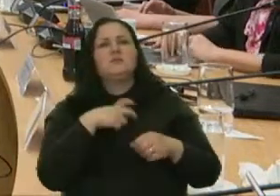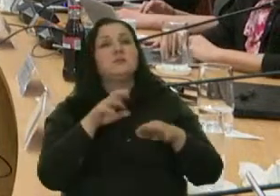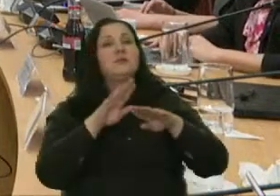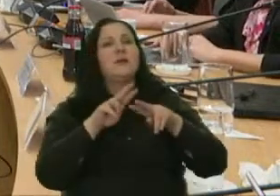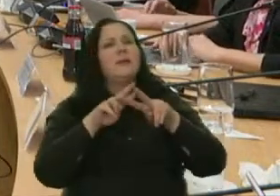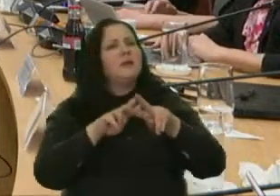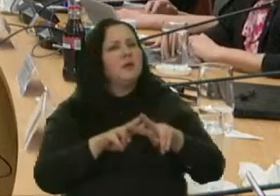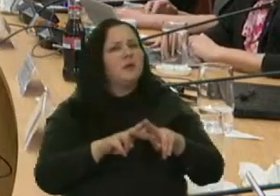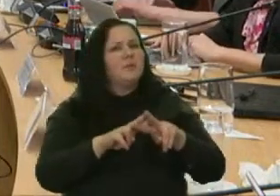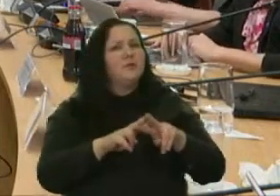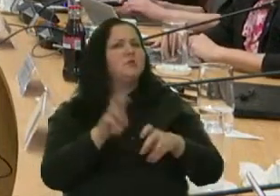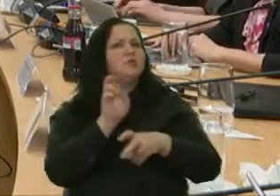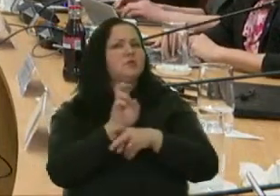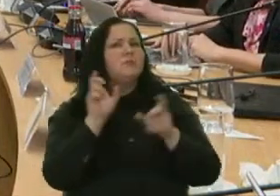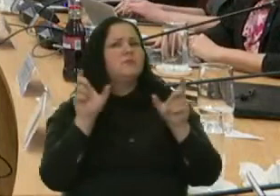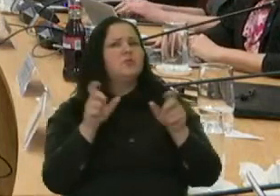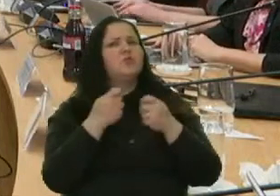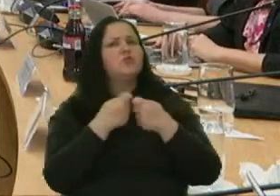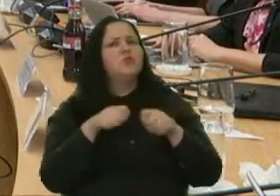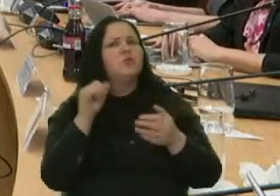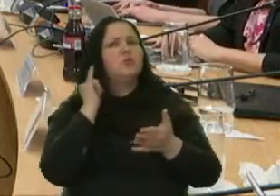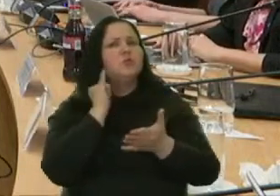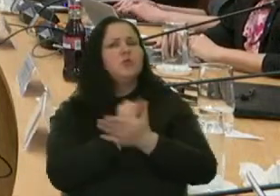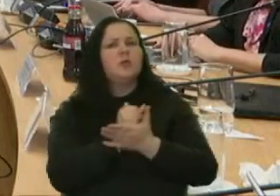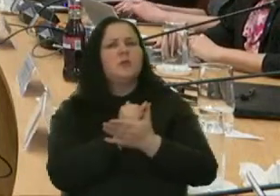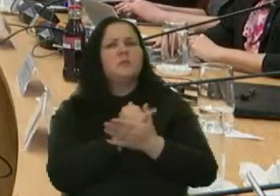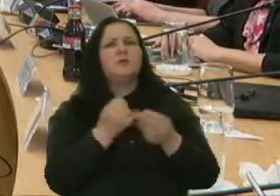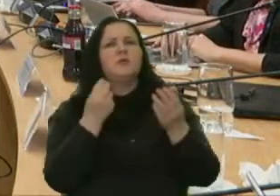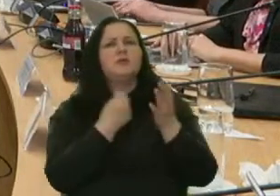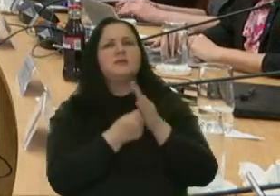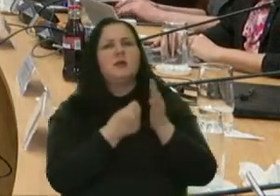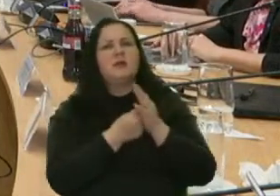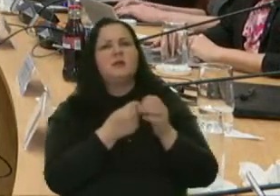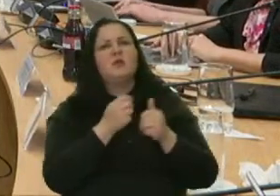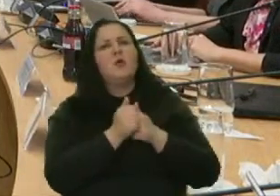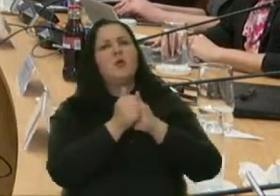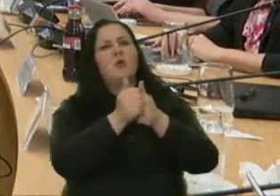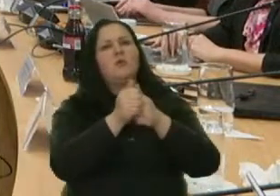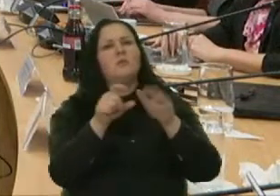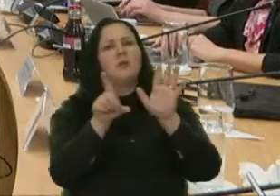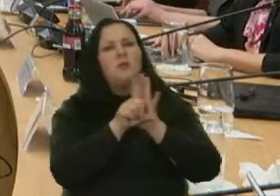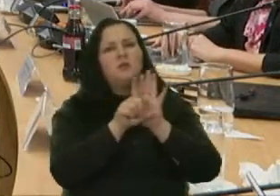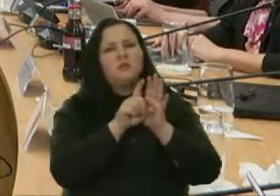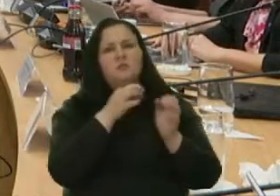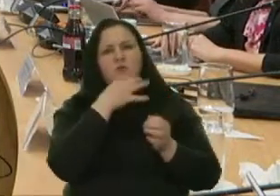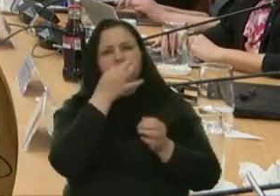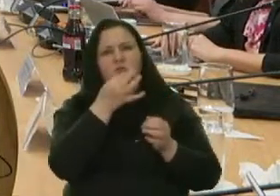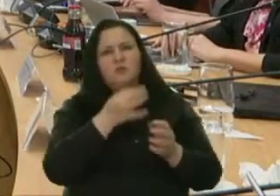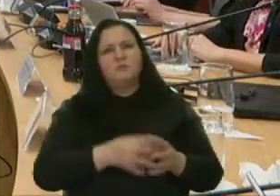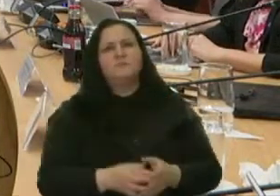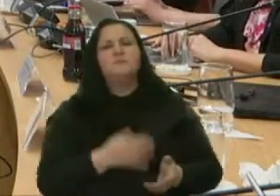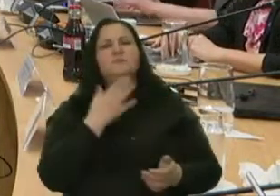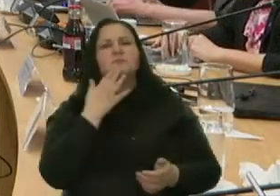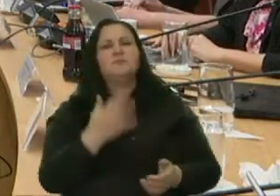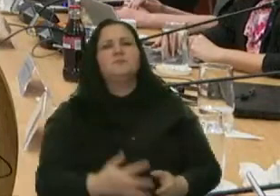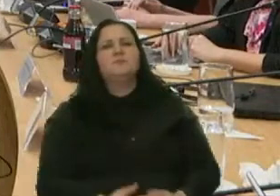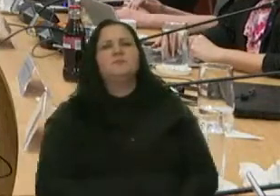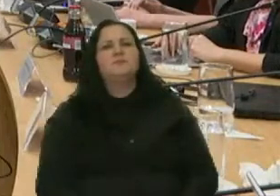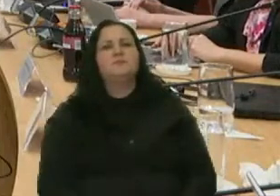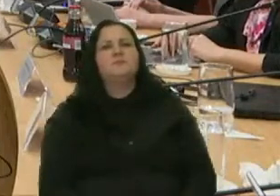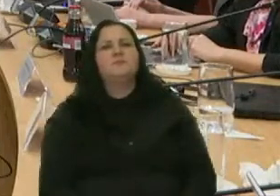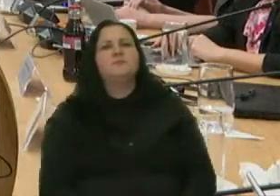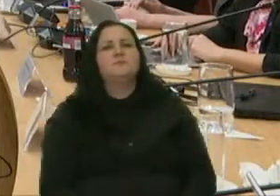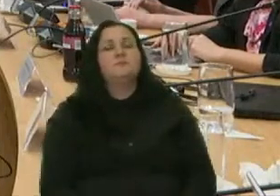păstreze Să le fie protejate toate drepturile salariale conform legilor menționate Mulțumesc frumos